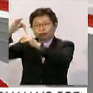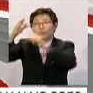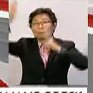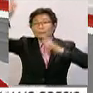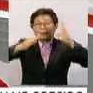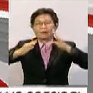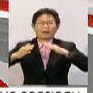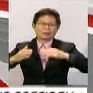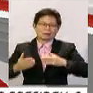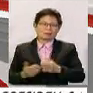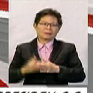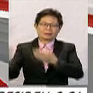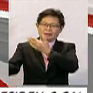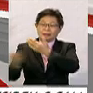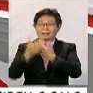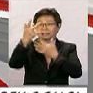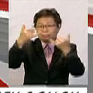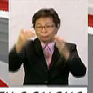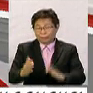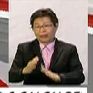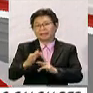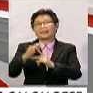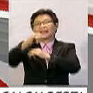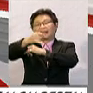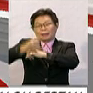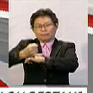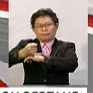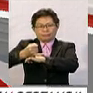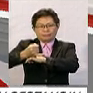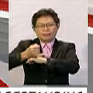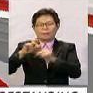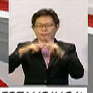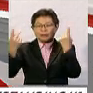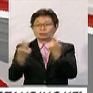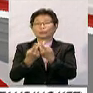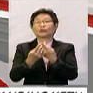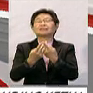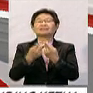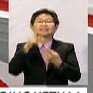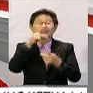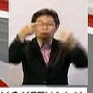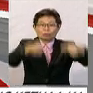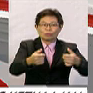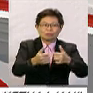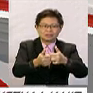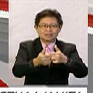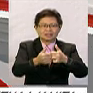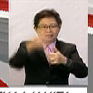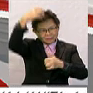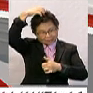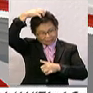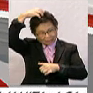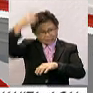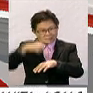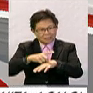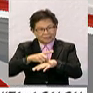tempatan, kehadiran semula tiga tonggak utama import memberi tanda positif buat pasukan Kedah menjelang pertemuan dengan The Red Warriors di Stadium